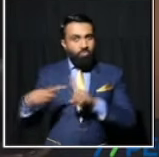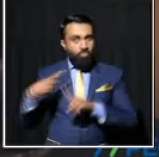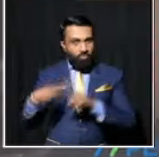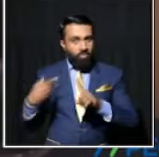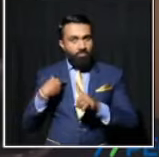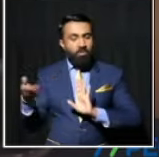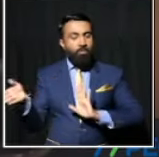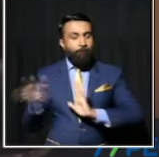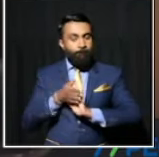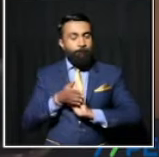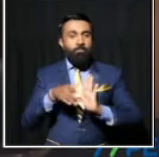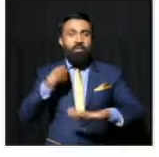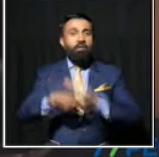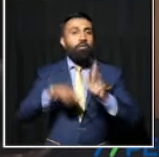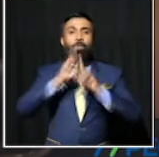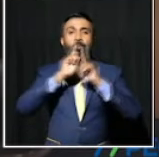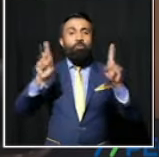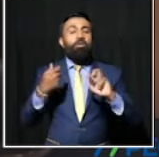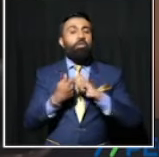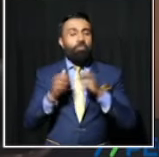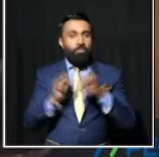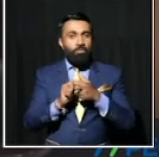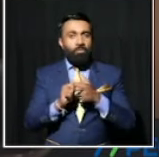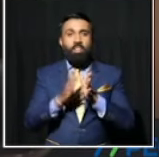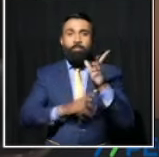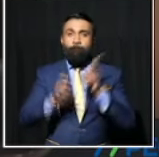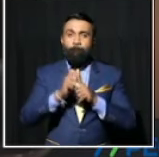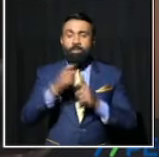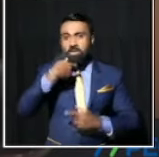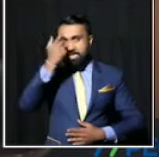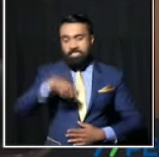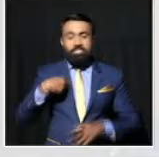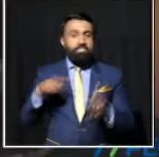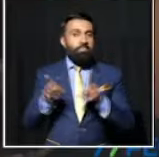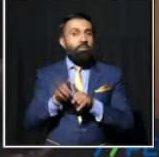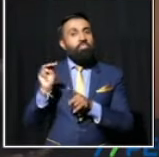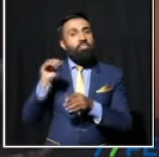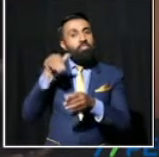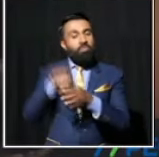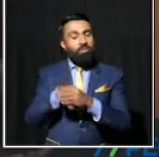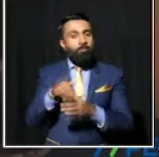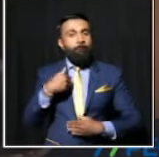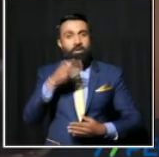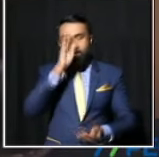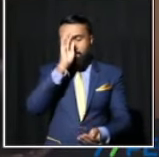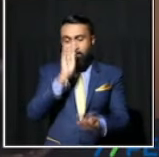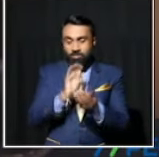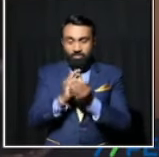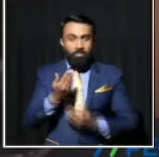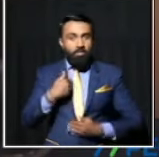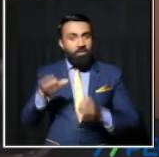කියලා ඉවරලා රටට ගියපුවහම මේක ප්‍රශ්නයක්. අද ඇමතිවරයෙක් විදියට මේ 30 ඇතුළේ ඉන්න මගේ ආරක්ෂාව සහ මගේ